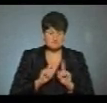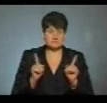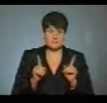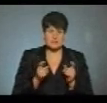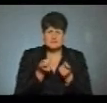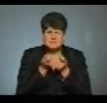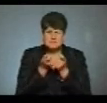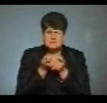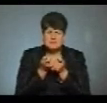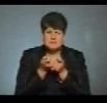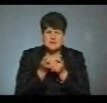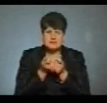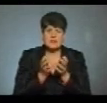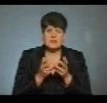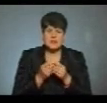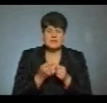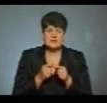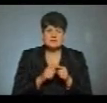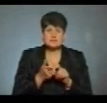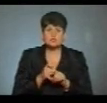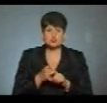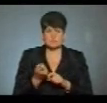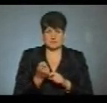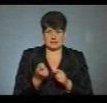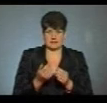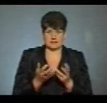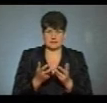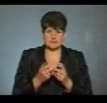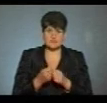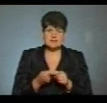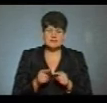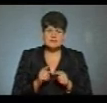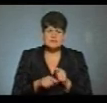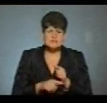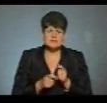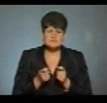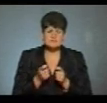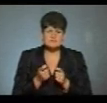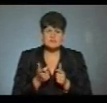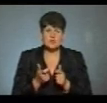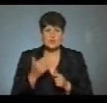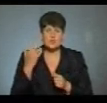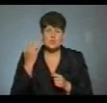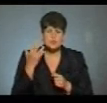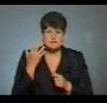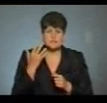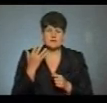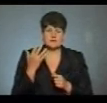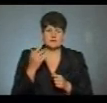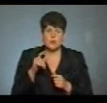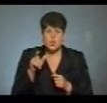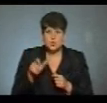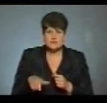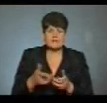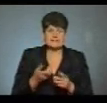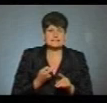настільки мала кількість, що це космічно мала кількість. Це ну, уявити людині, яка з